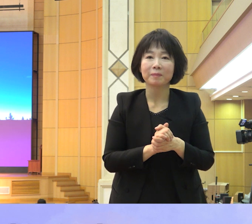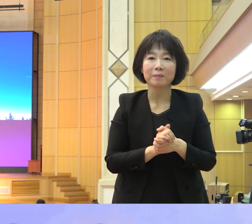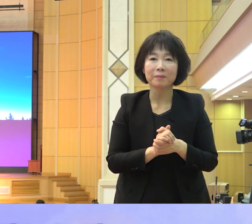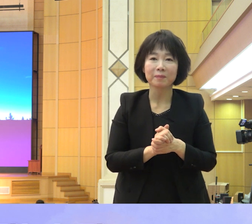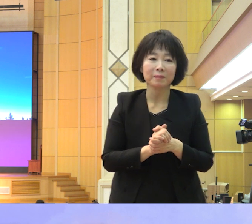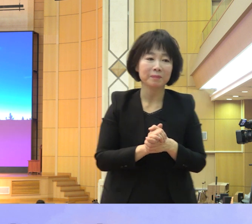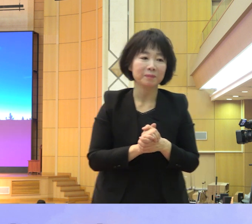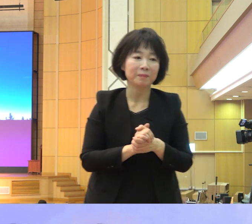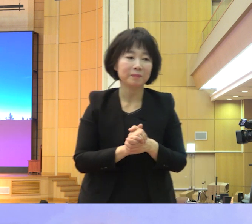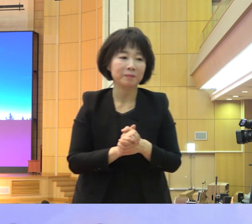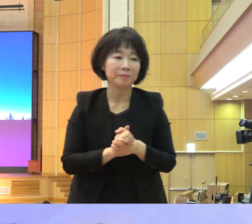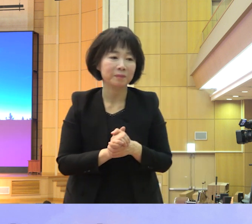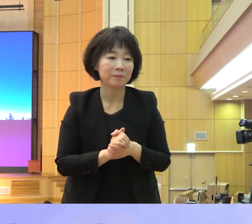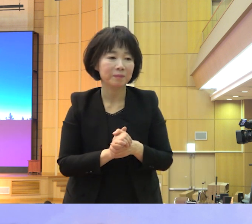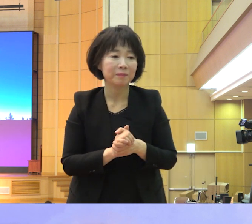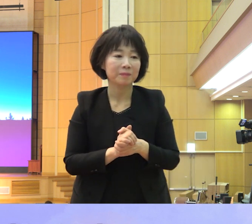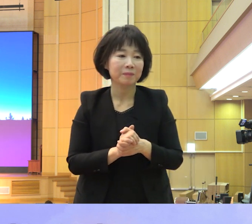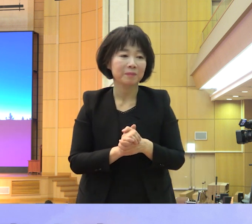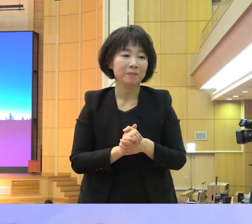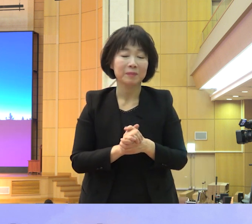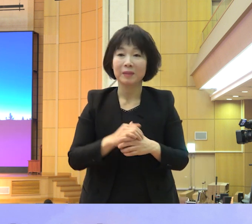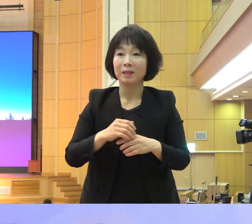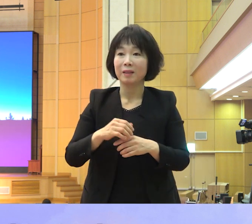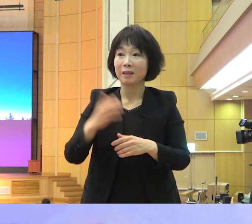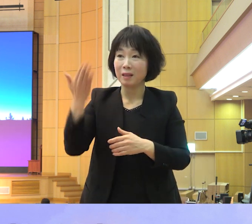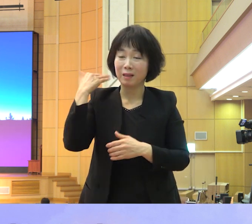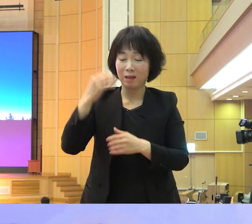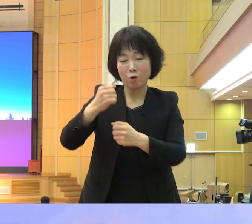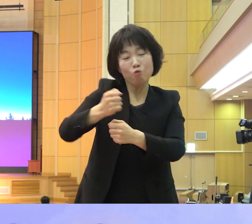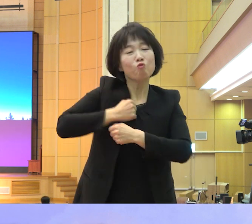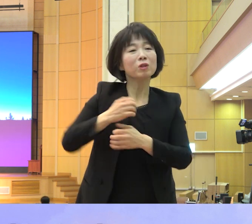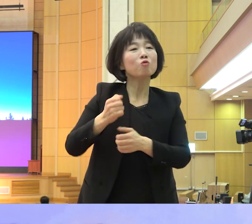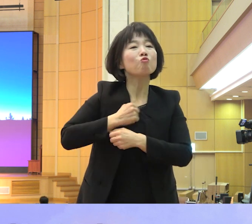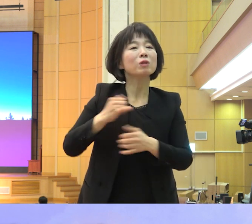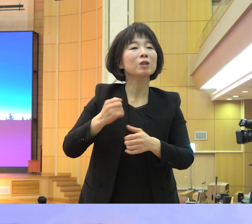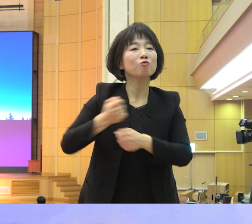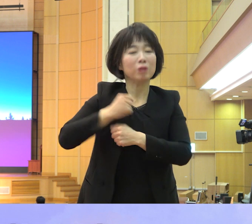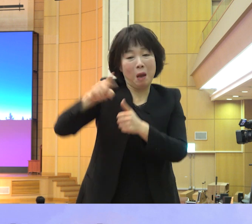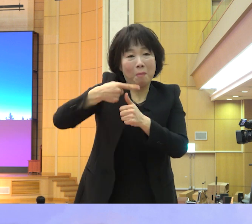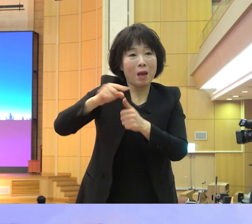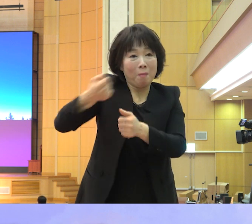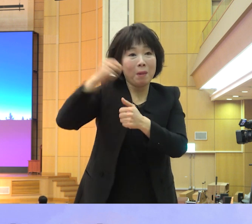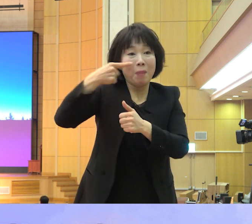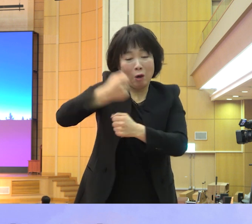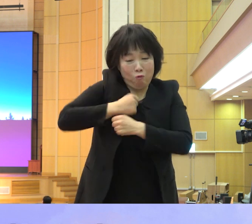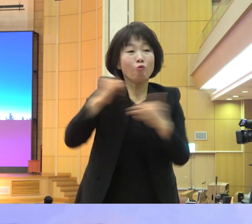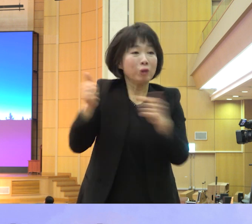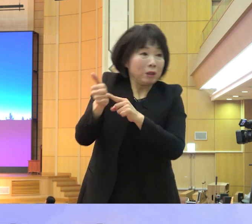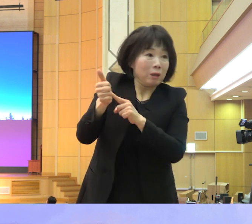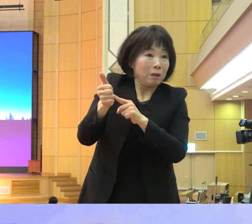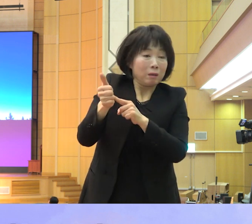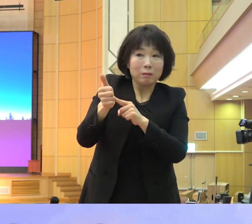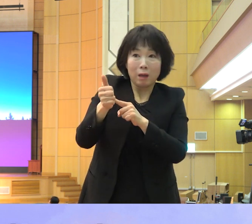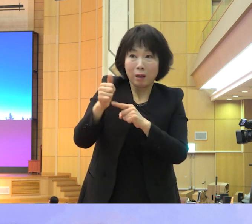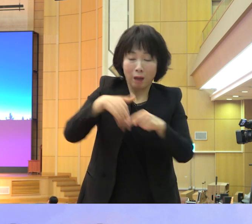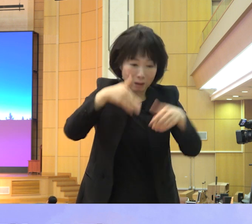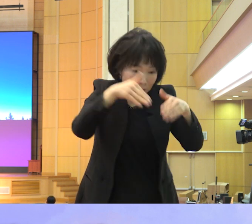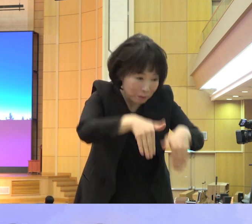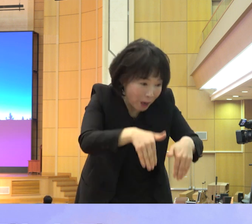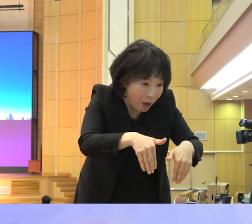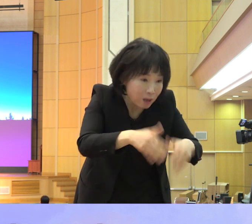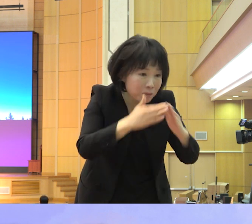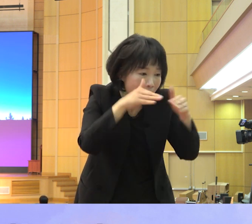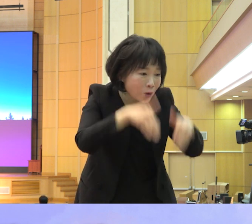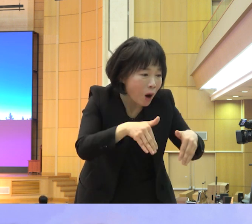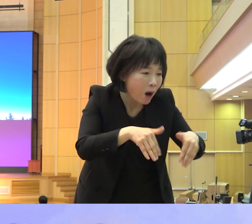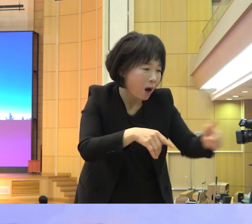8장에 백부장의 믿음 보세요. 하인이 중풍병자인데 데리고 올 수가 없어요. 전신마비니까. 근데 백부장이